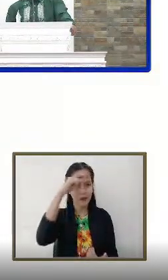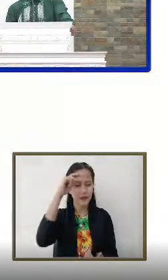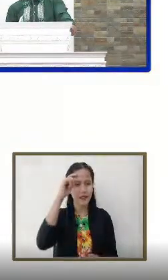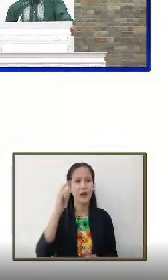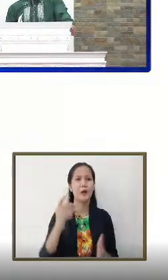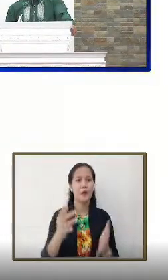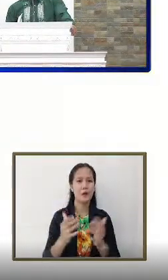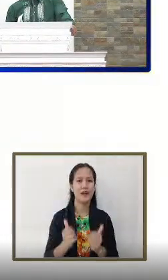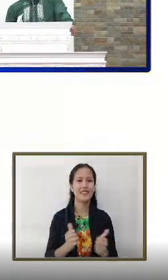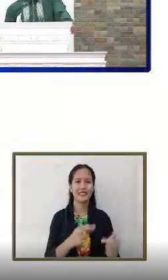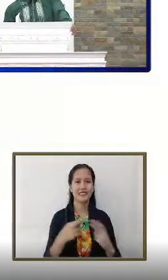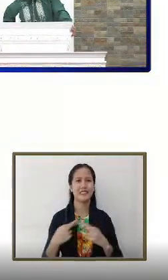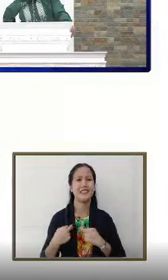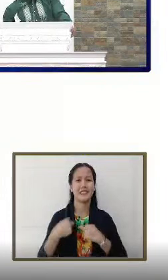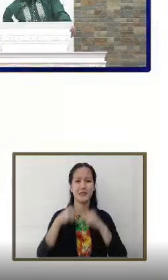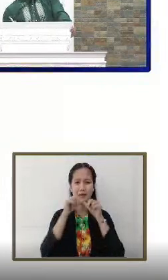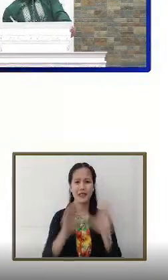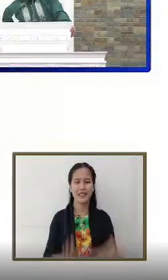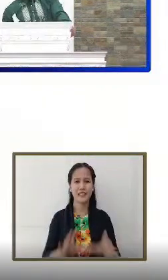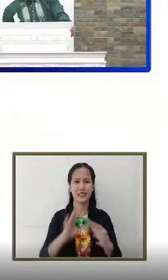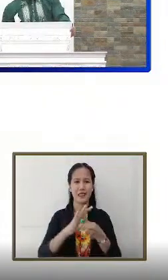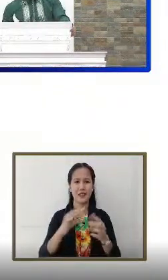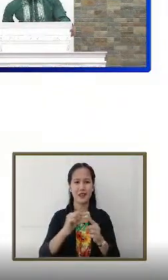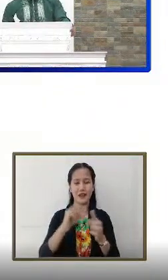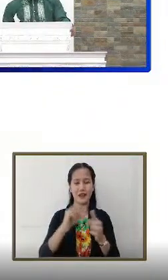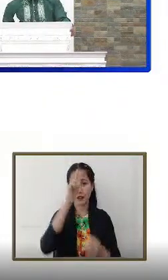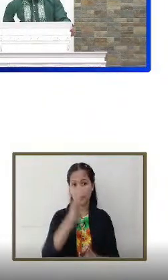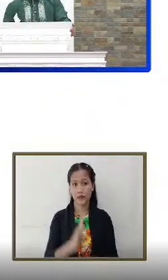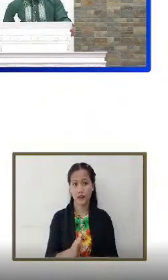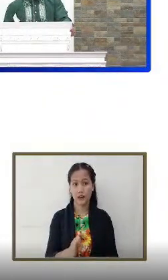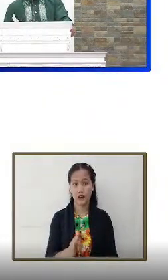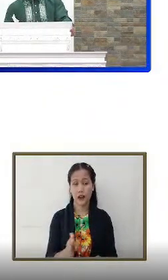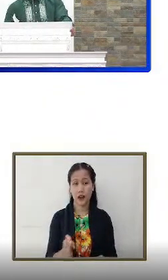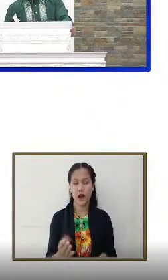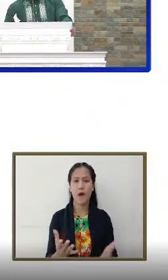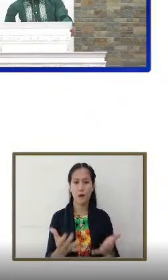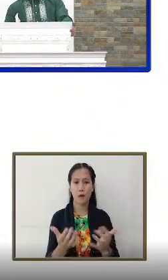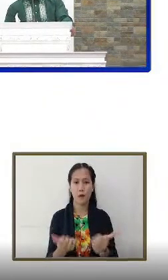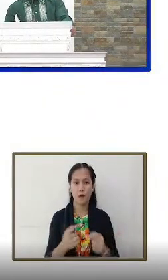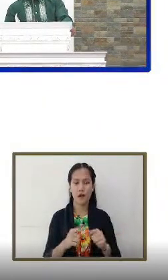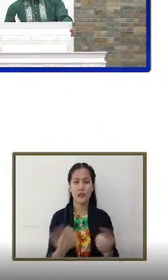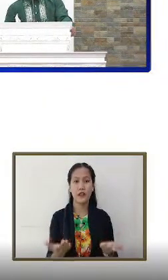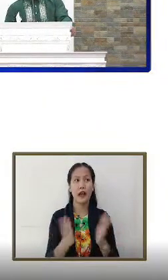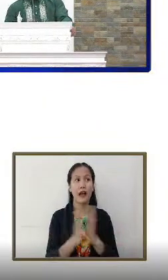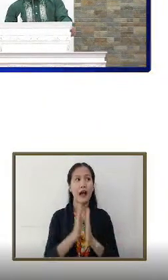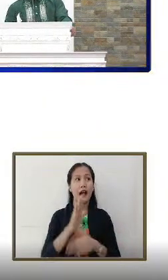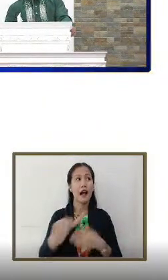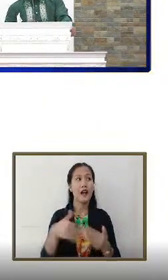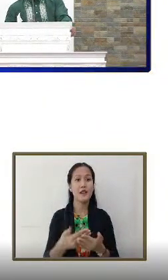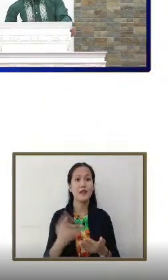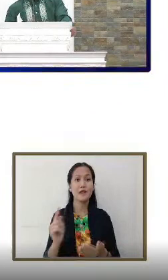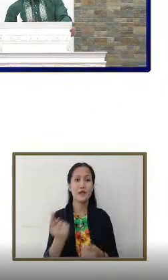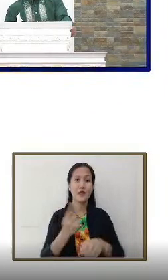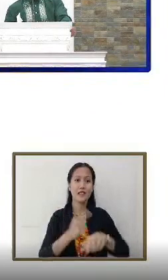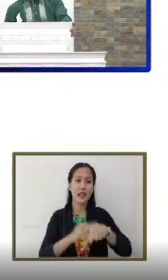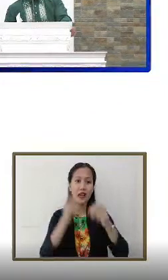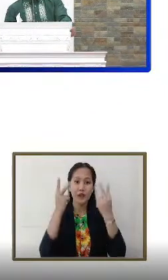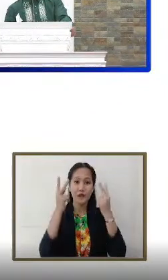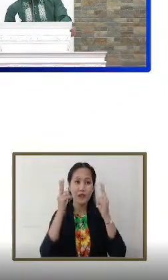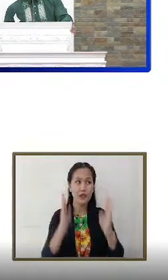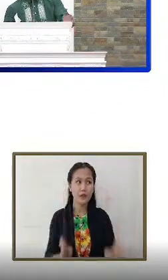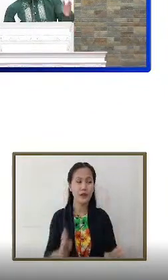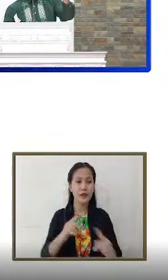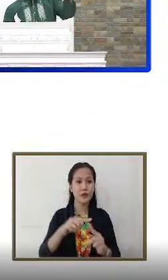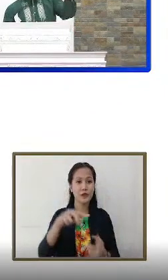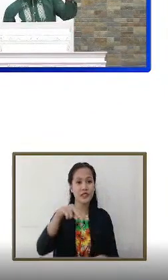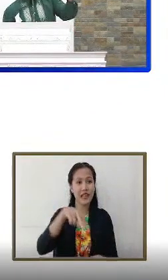through His Word. Amen? All right, I would like to request again lahat, if lahat ng bisita natin, would you please stand up? If this is your first time,